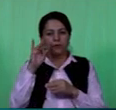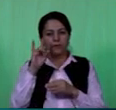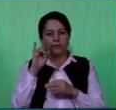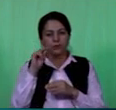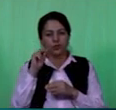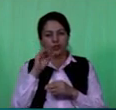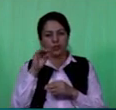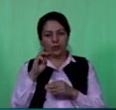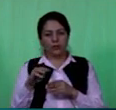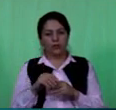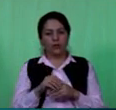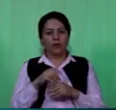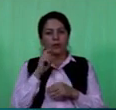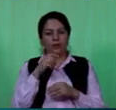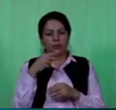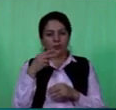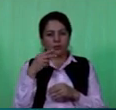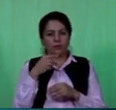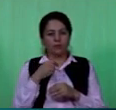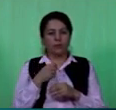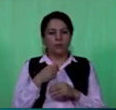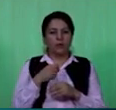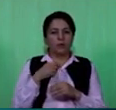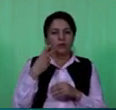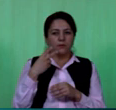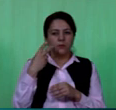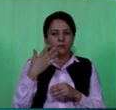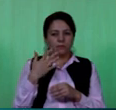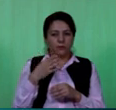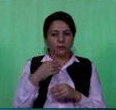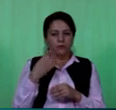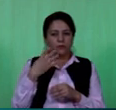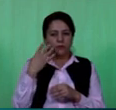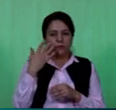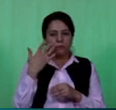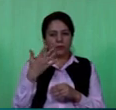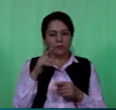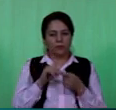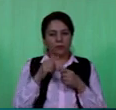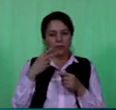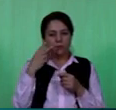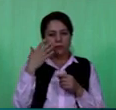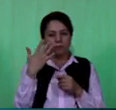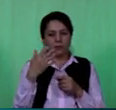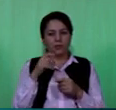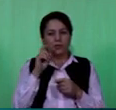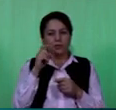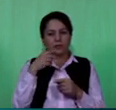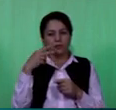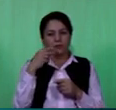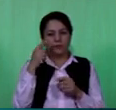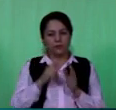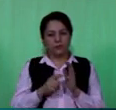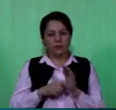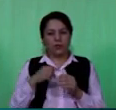45 плюс 25 сумма чисел равна 70 и проверяем из 70 вычтем